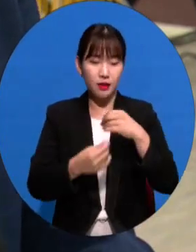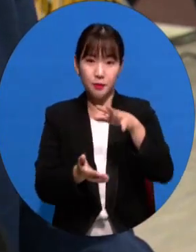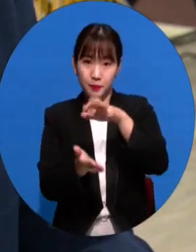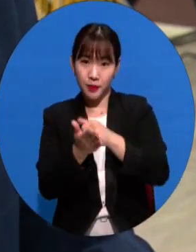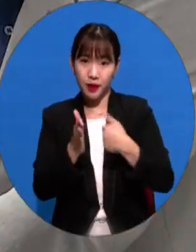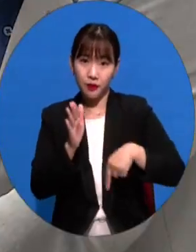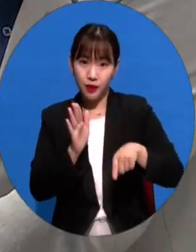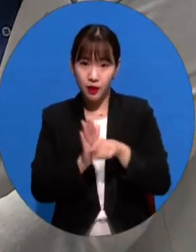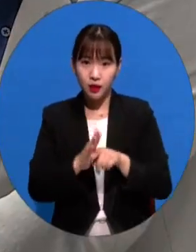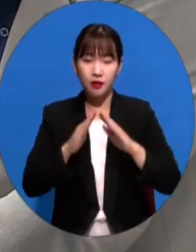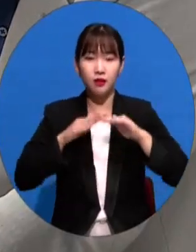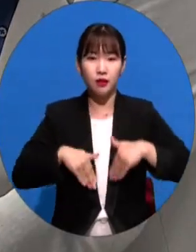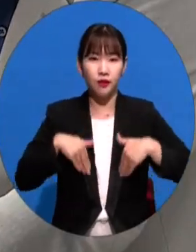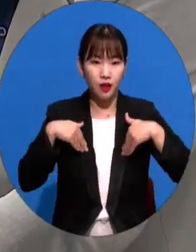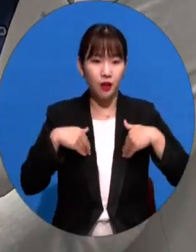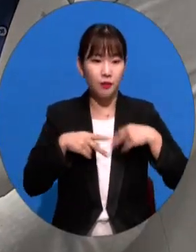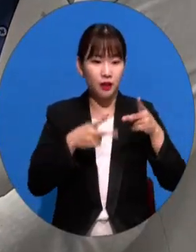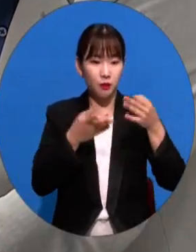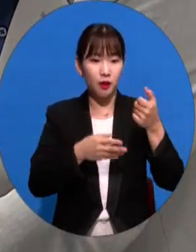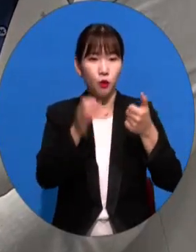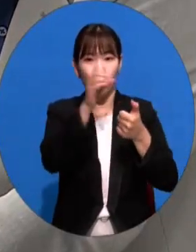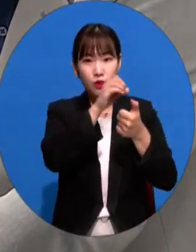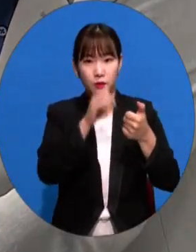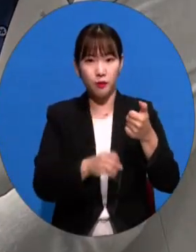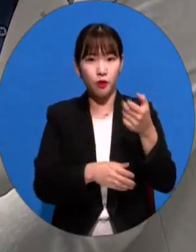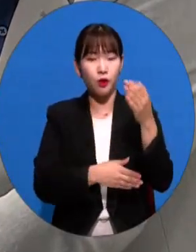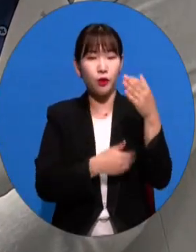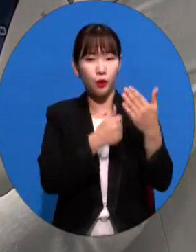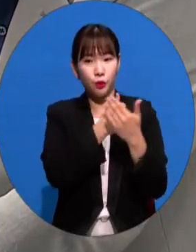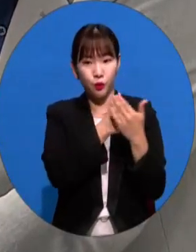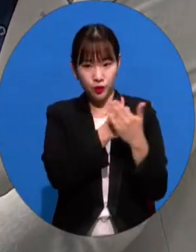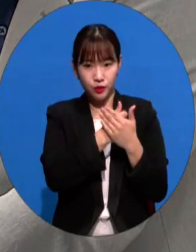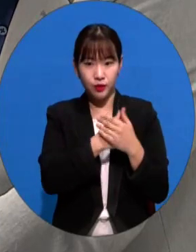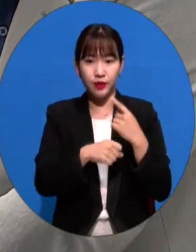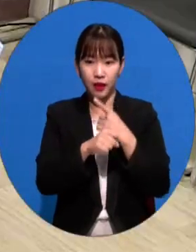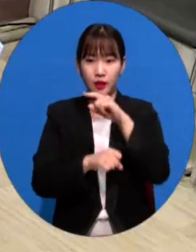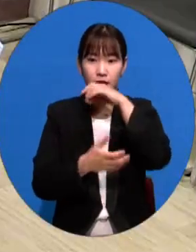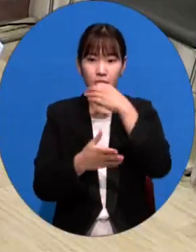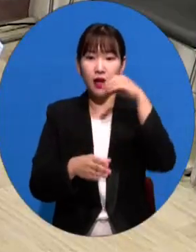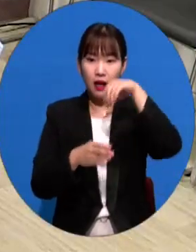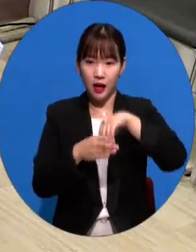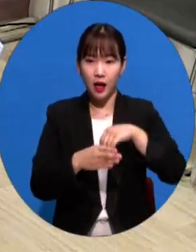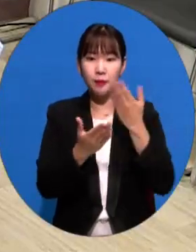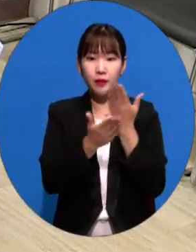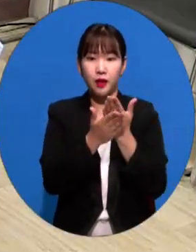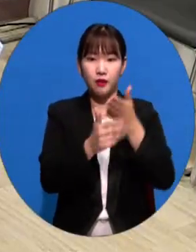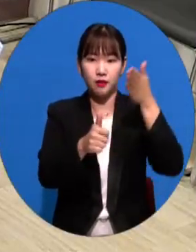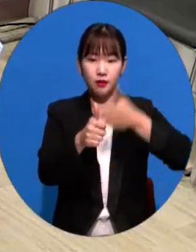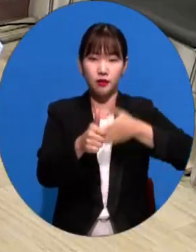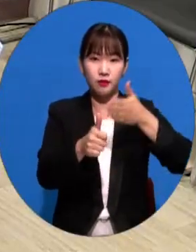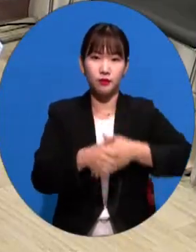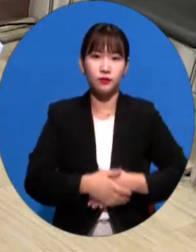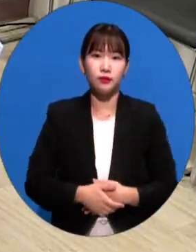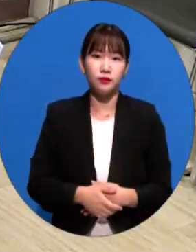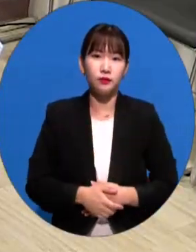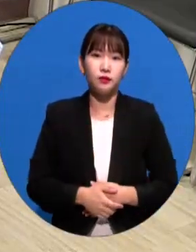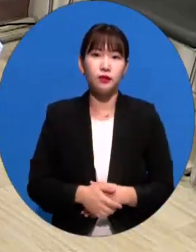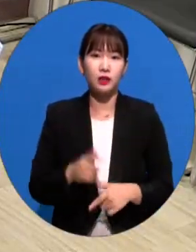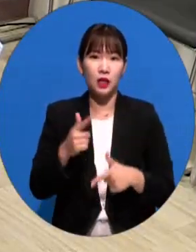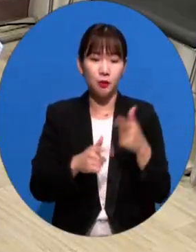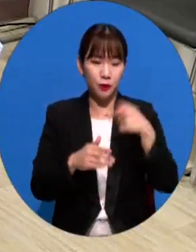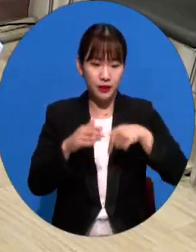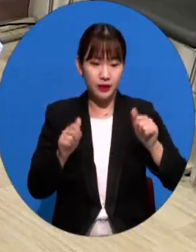위해 전라남도가 사업비 50%를 보조하는 등 내년도 예산에 반영해 줄 것을 요청했습니다.